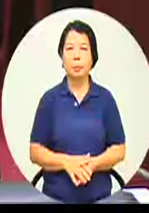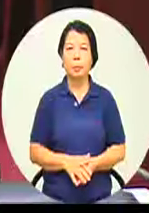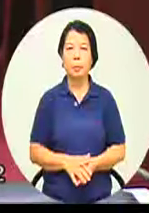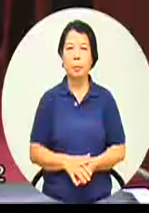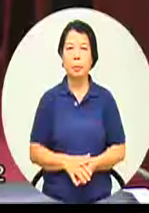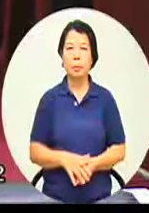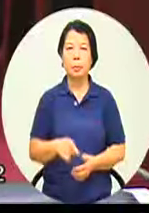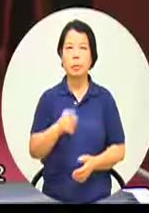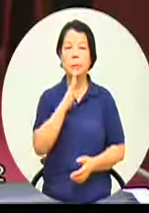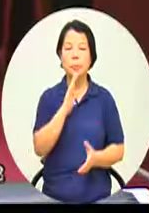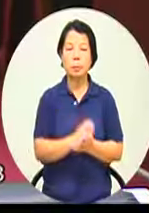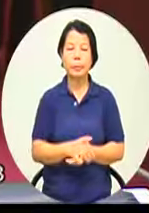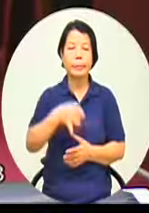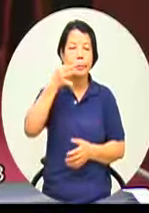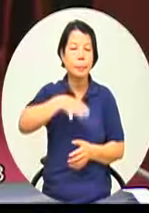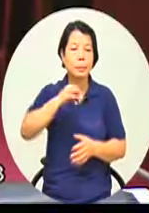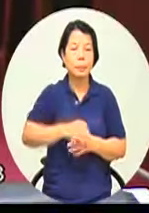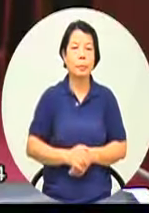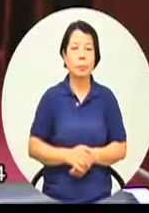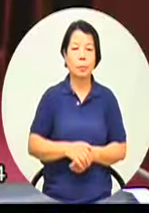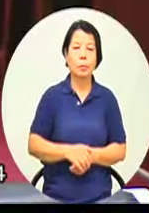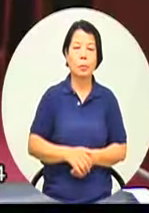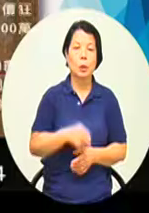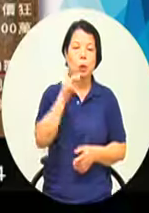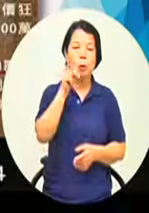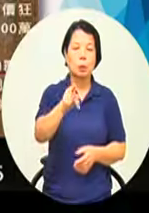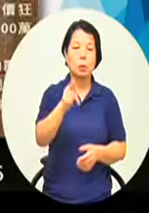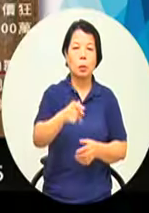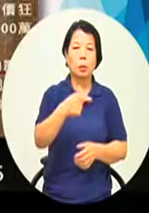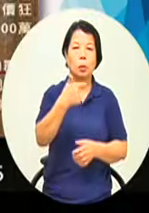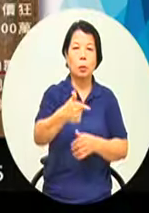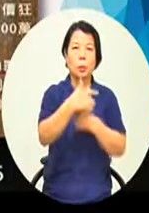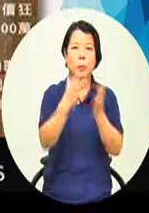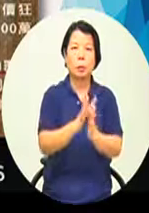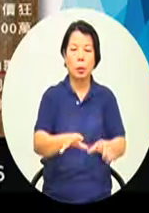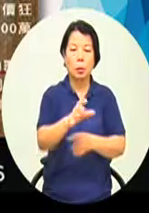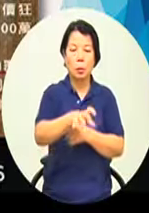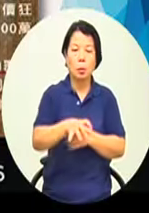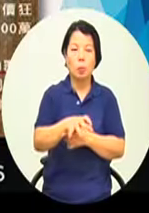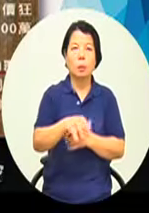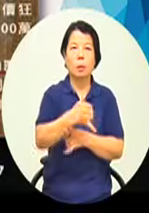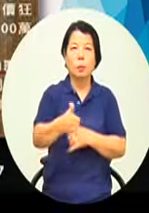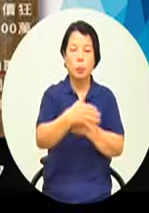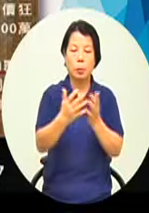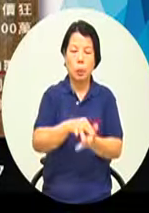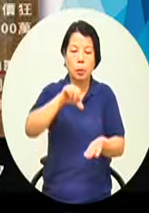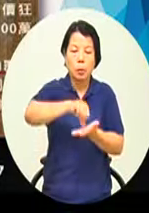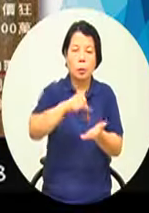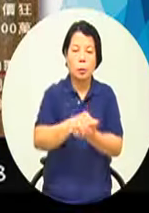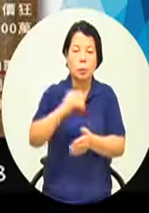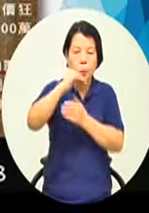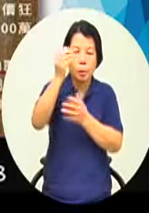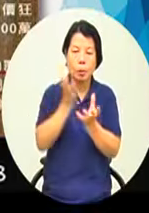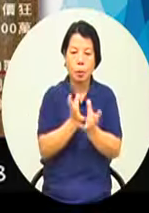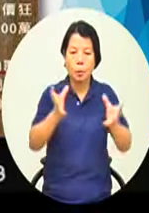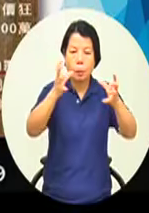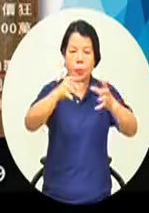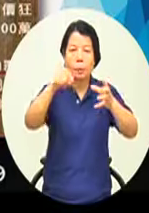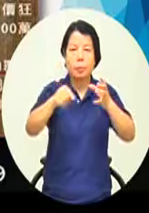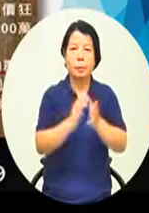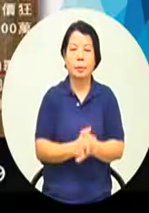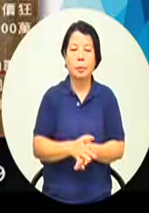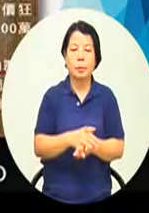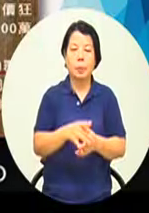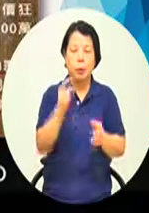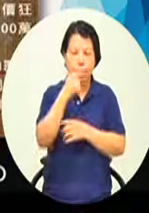这个是在彰化斗六哈。有一个农民哈，伊家己本身哈，伊在种各类菜哈。这个农民哈，灵机